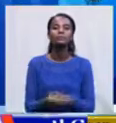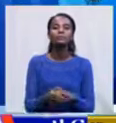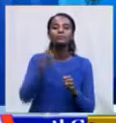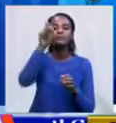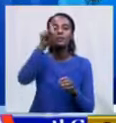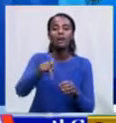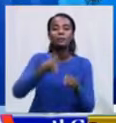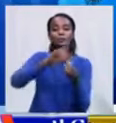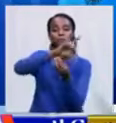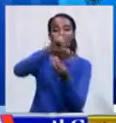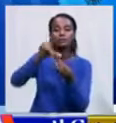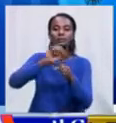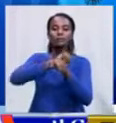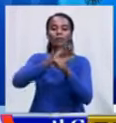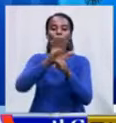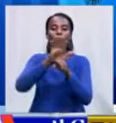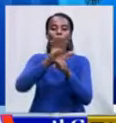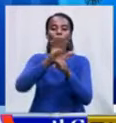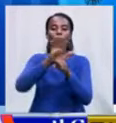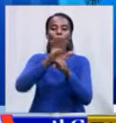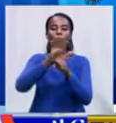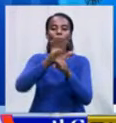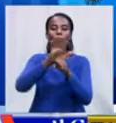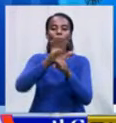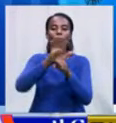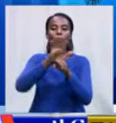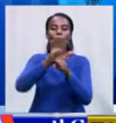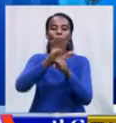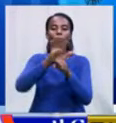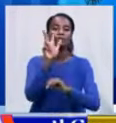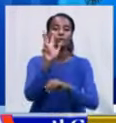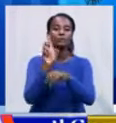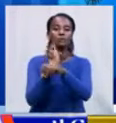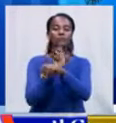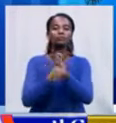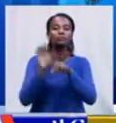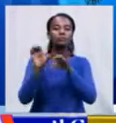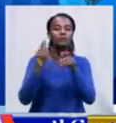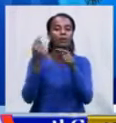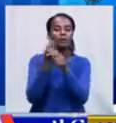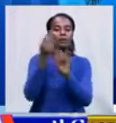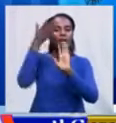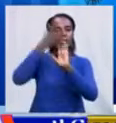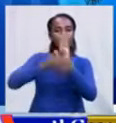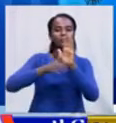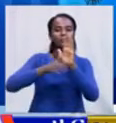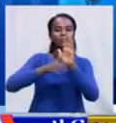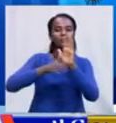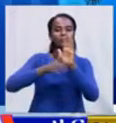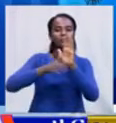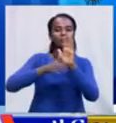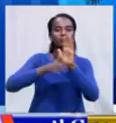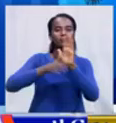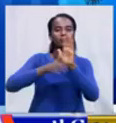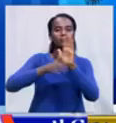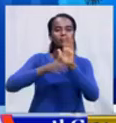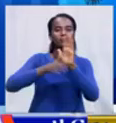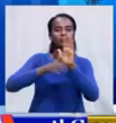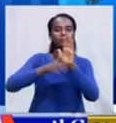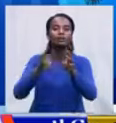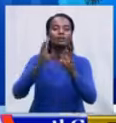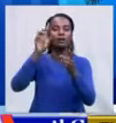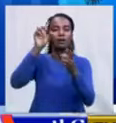የደቡብ ክልል የኮሮና ቫይረስ መከላከል ግብረ ኃይል ባለፈው 3 ቀናት የተከናወኑ ተግባራት አፈጻጸም በመገምገም ቀጣይ